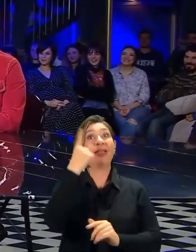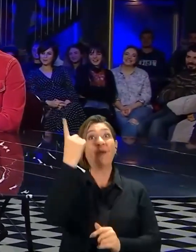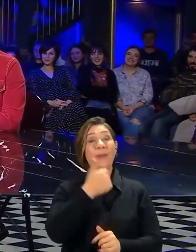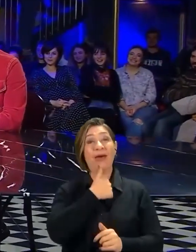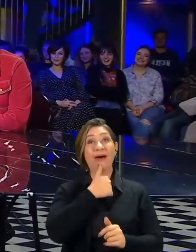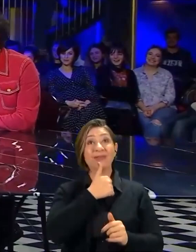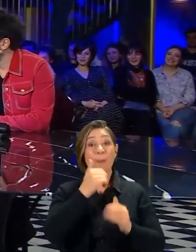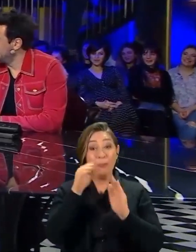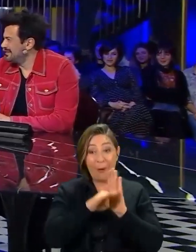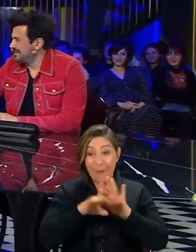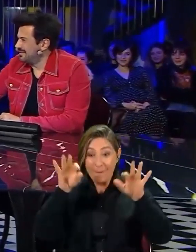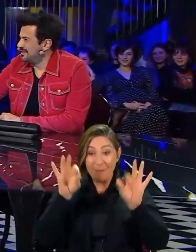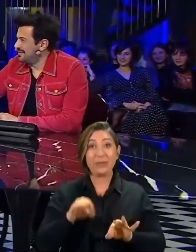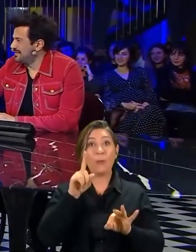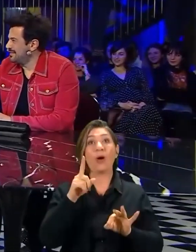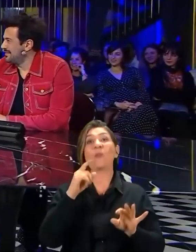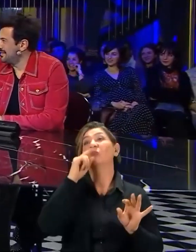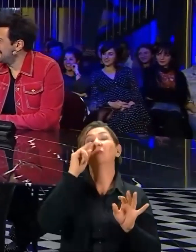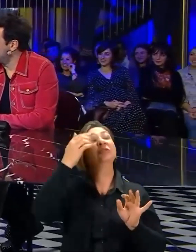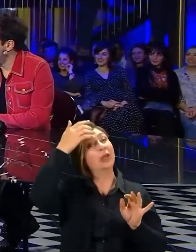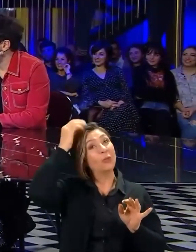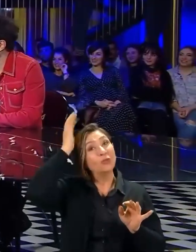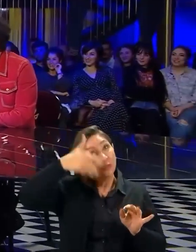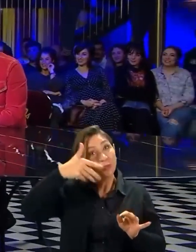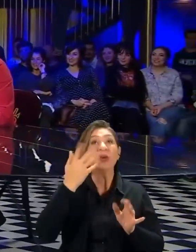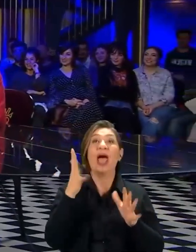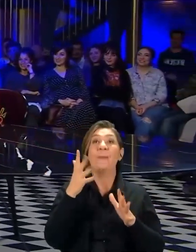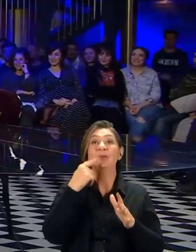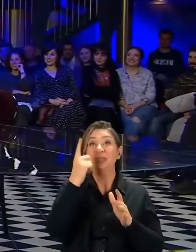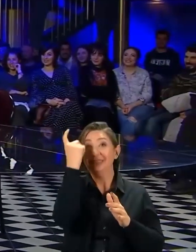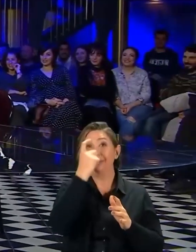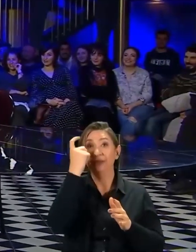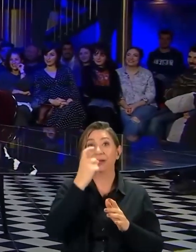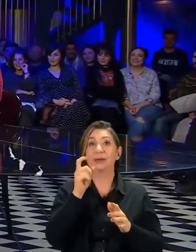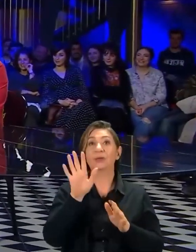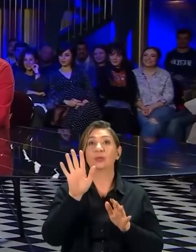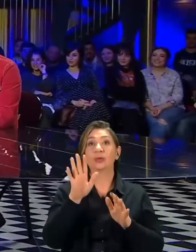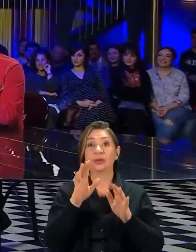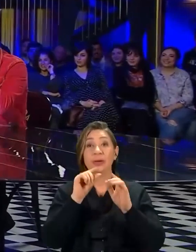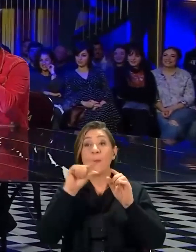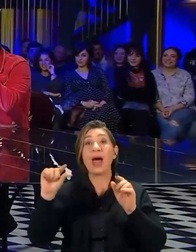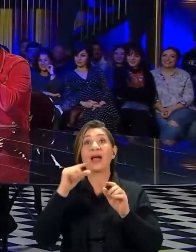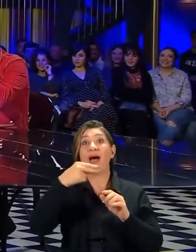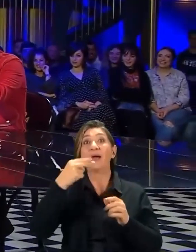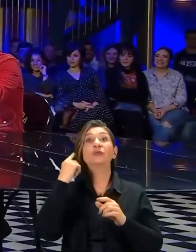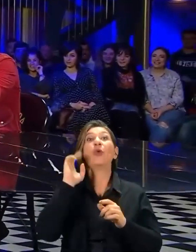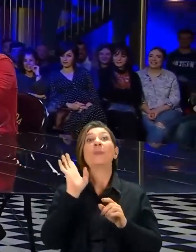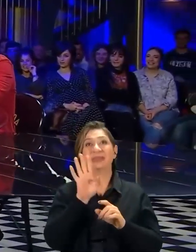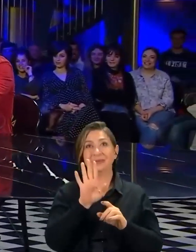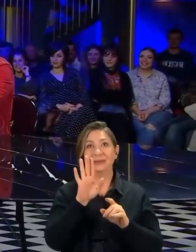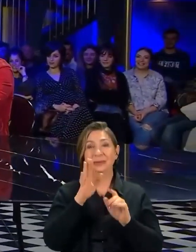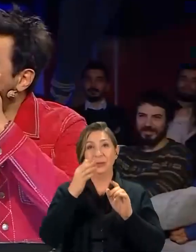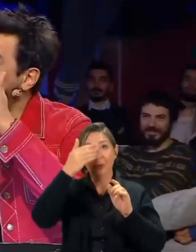adam yani programın başına böyle K saçımın önü düştü galiba spreyimi git Aman dur marka görünmesin şuradan Ne